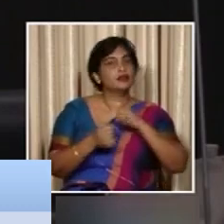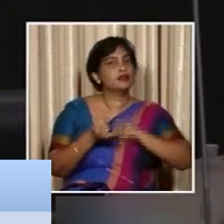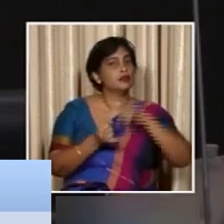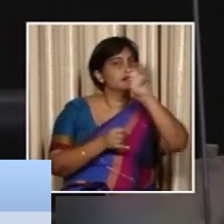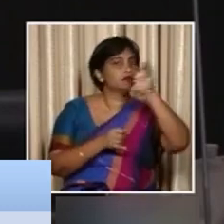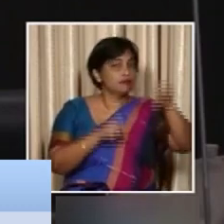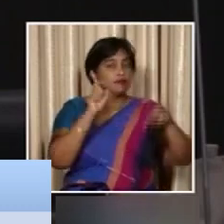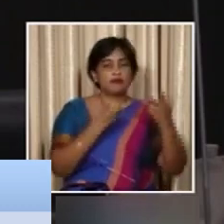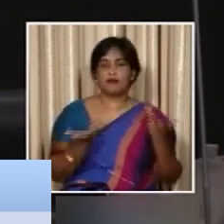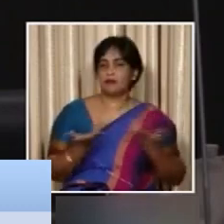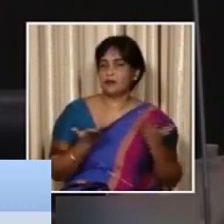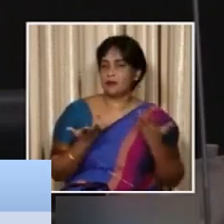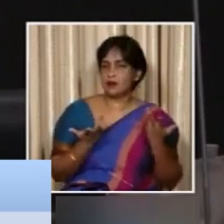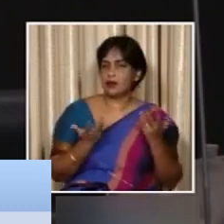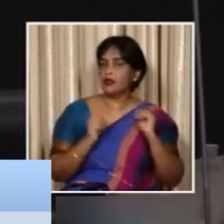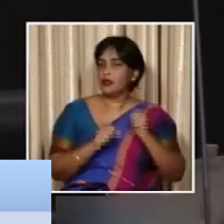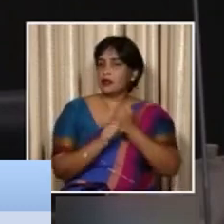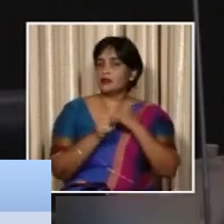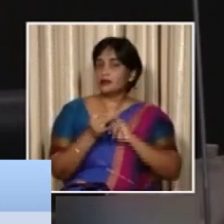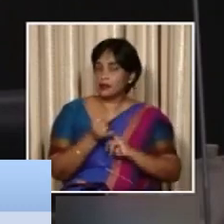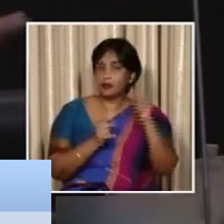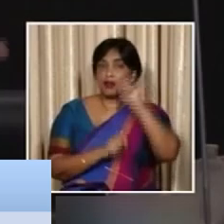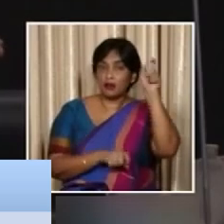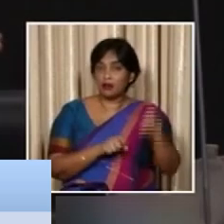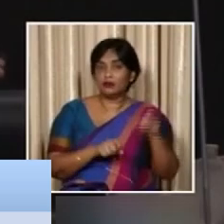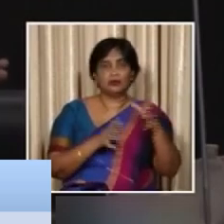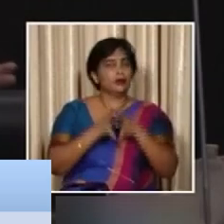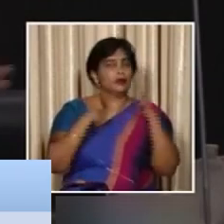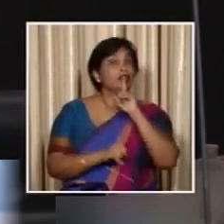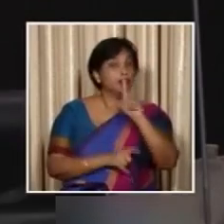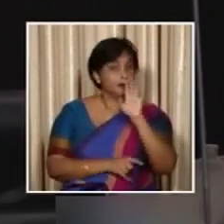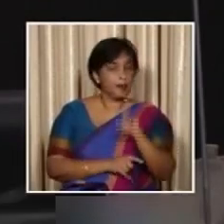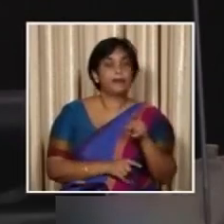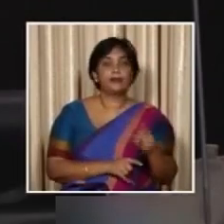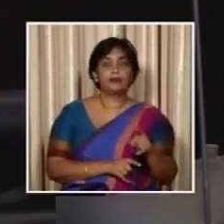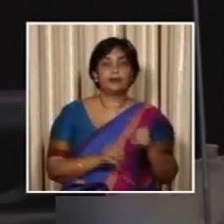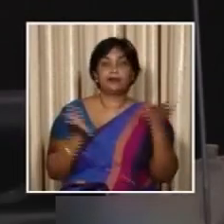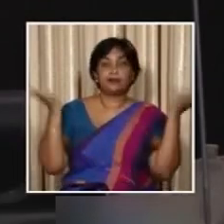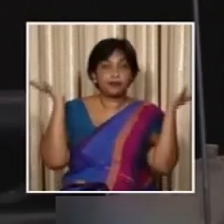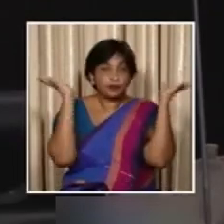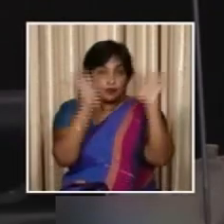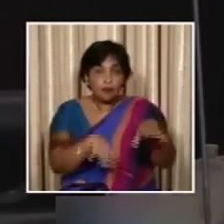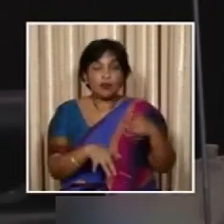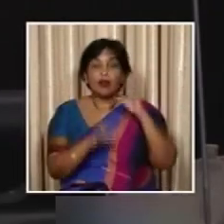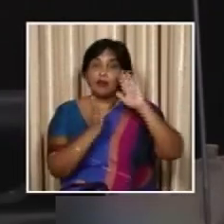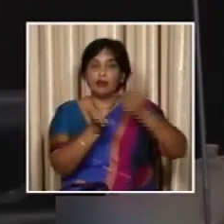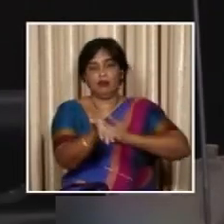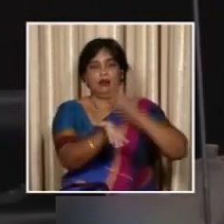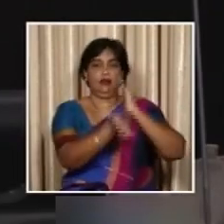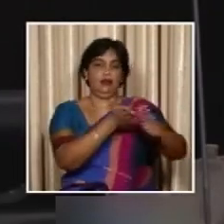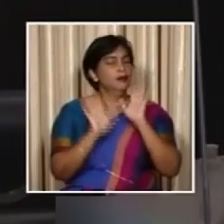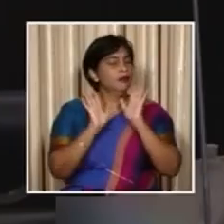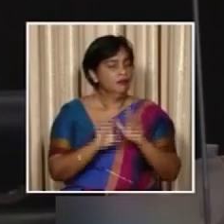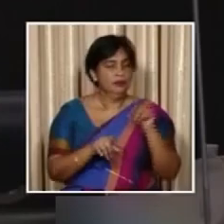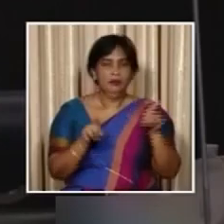නිලධාරීන්ට හැකි වෙලා තිබ්බේ නැහැ. ඒ ග්‍රාම නිලධාරීන් ඇවිල්ලා ඒ ගොඩක් අයට කියලා තියෙන්නේ කඳවුරු තිබ්බොත් විතරයි අපිට සහන ලබා දෙන්න පුළුවන්